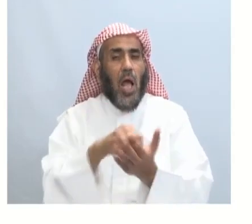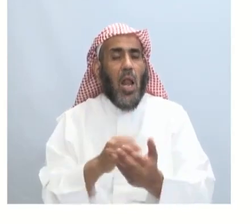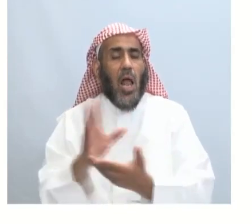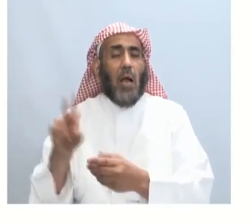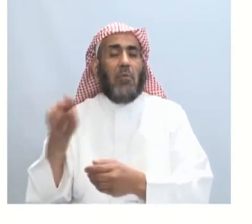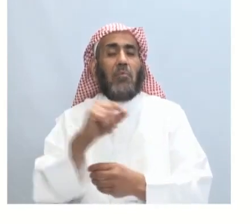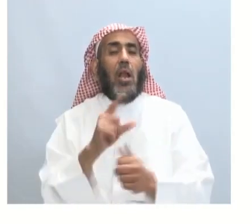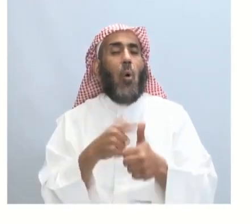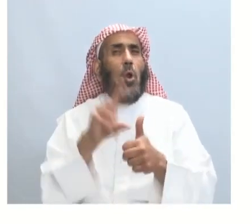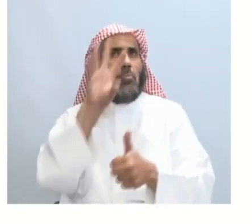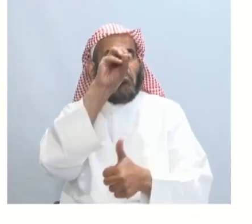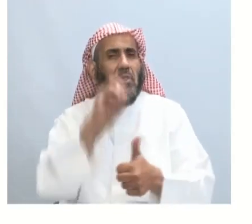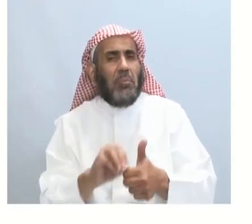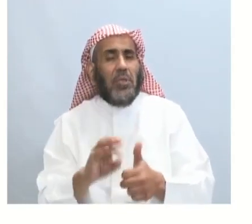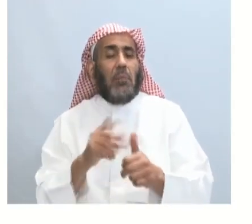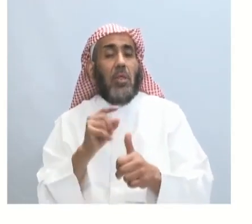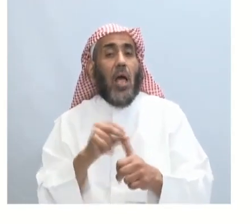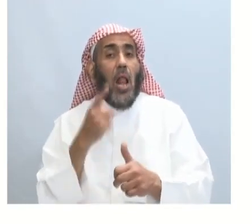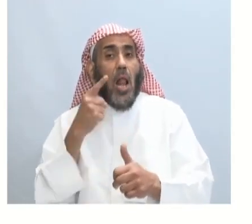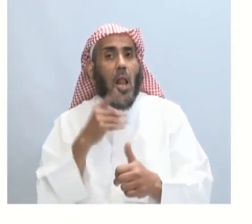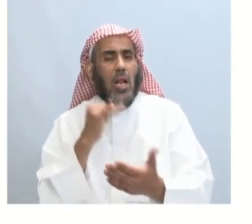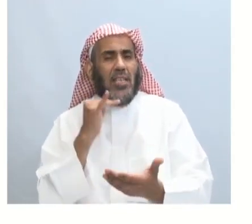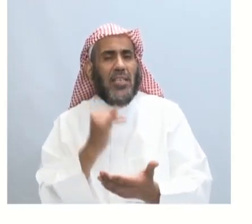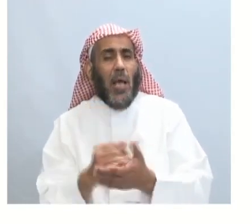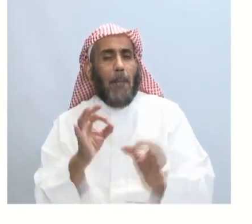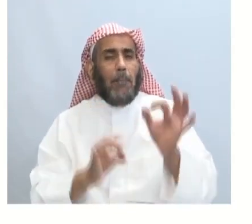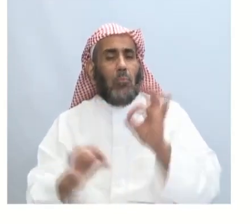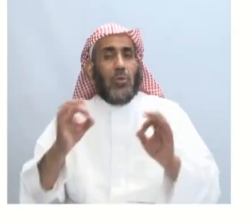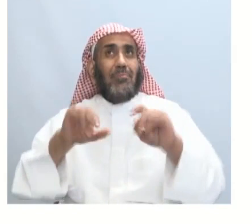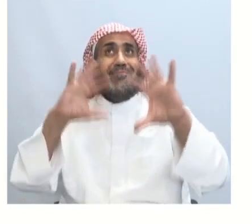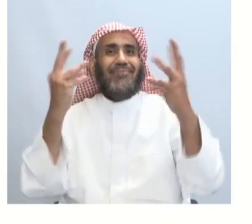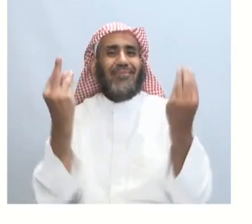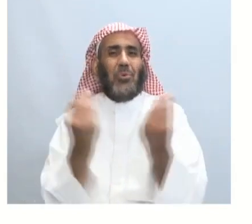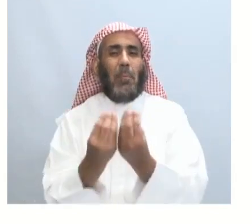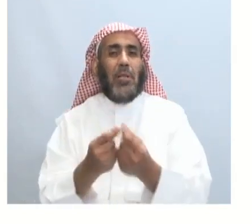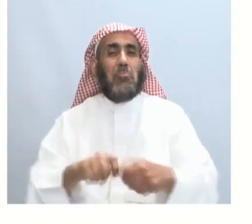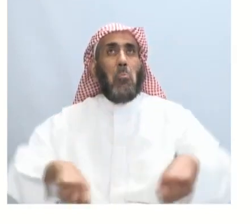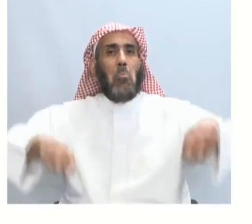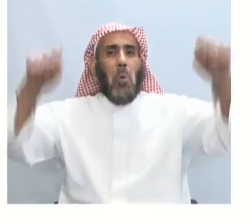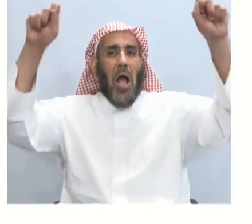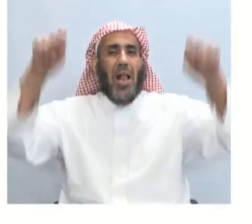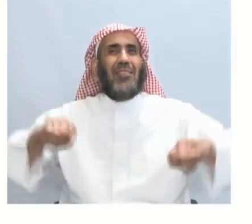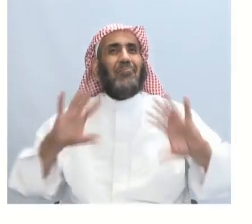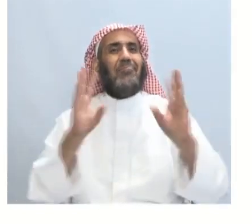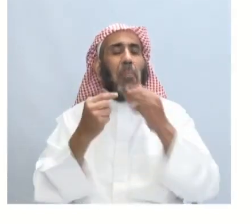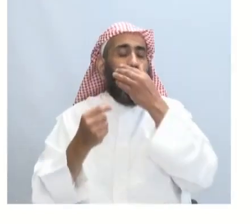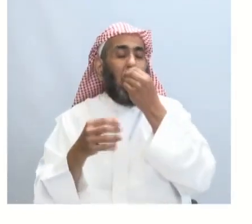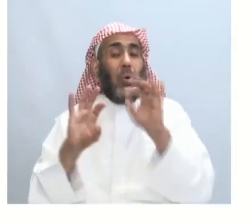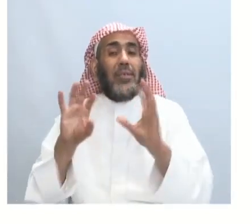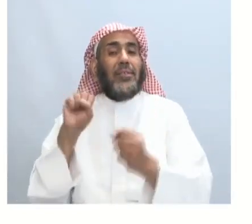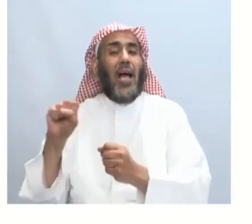الاول المثال التزام صمم الديكور بانهاء تصميم محل تجاري من هو صاحب